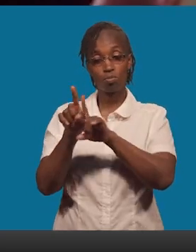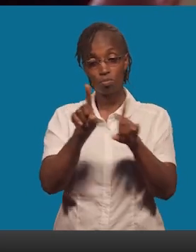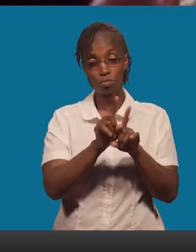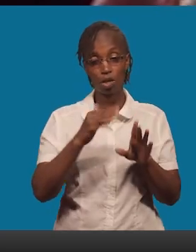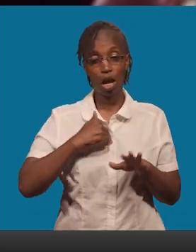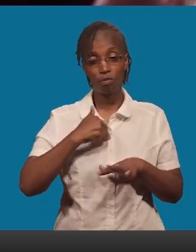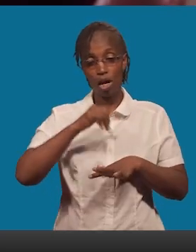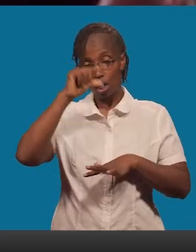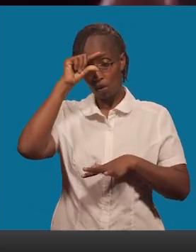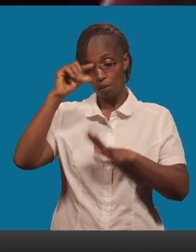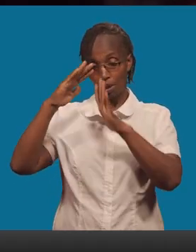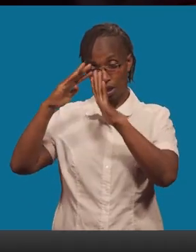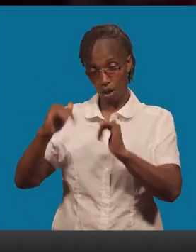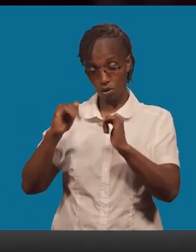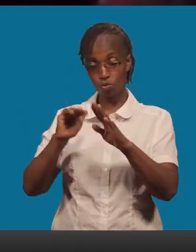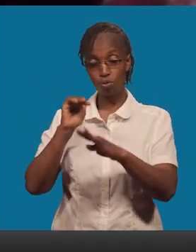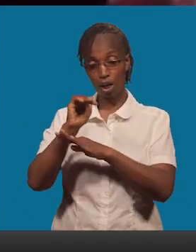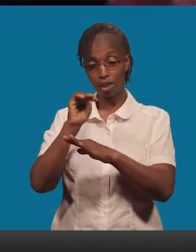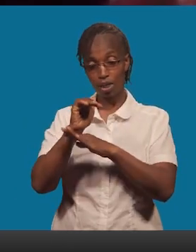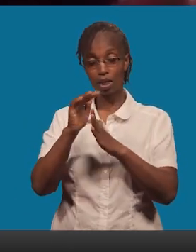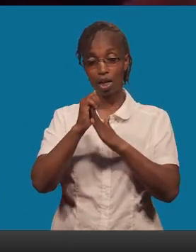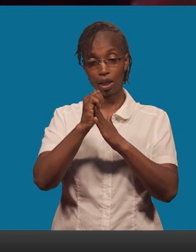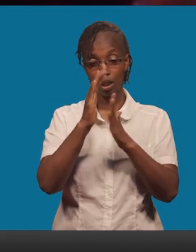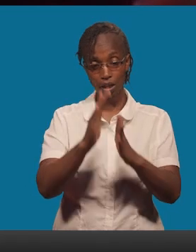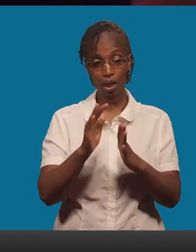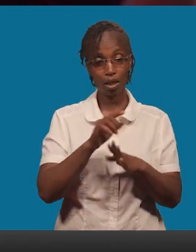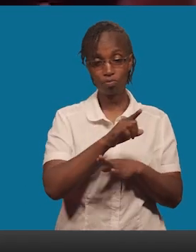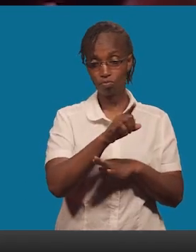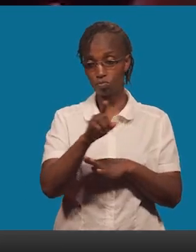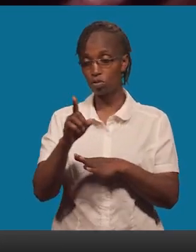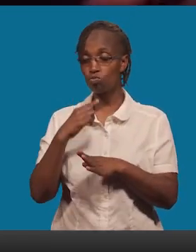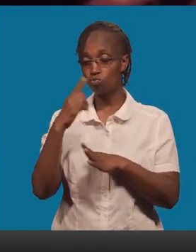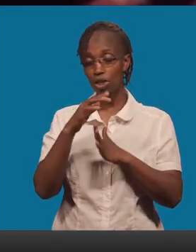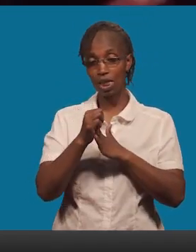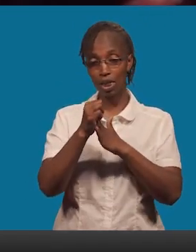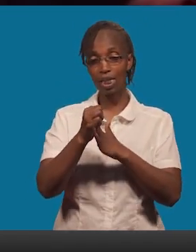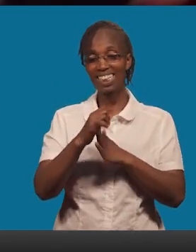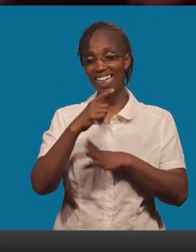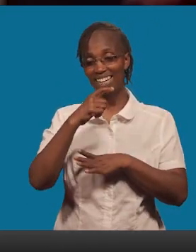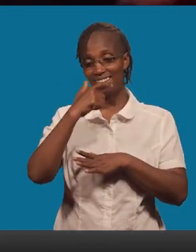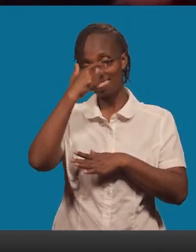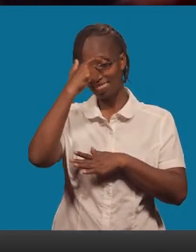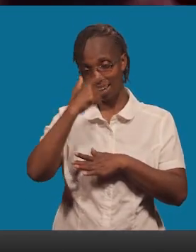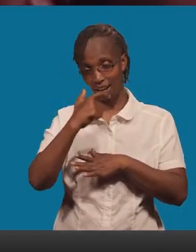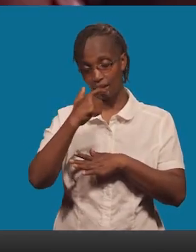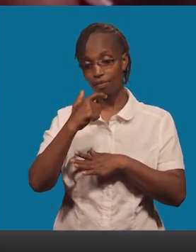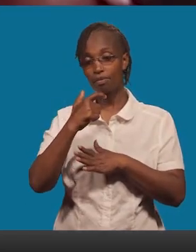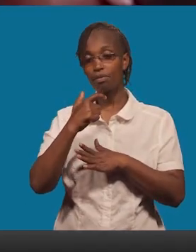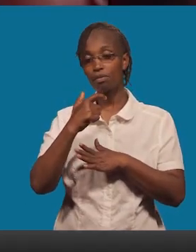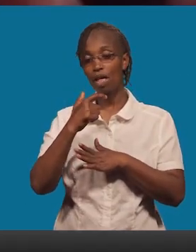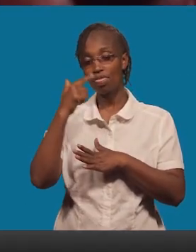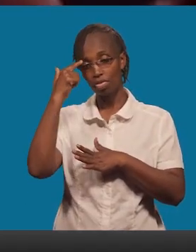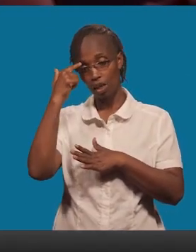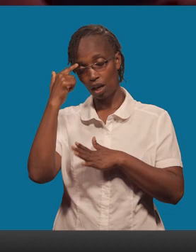zinaendelea, wanaendelea kufanya hivyo. Kwa hivyo kiongozi wetu tunakuomba tafadhali, wewe ambaye ndio unaongoza Thika constituency, fikiria mambo ya Gatuanyaga